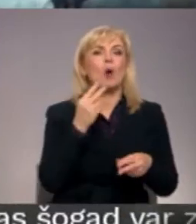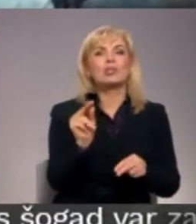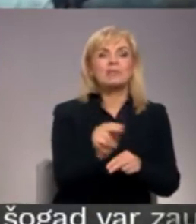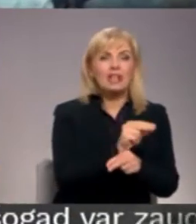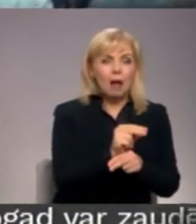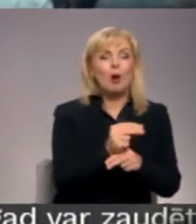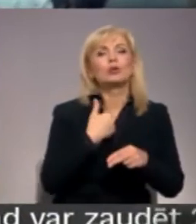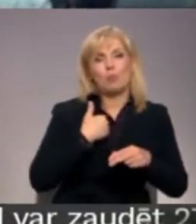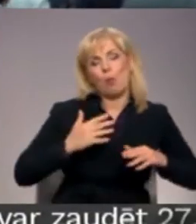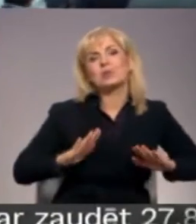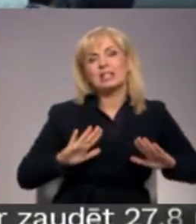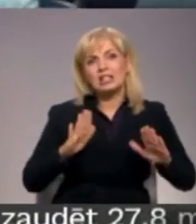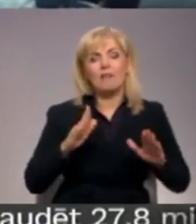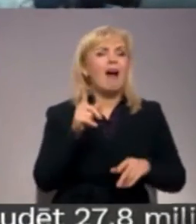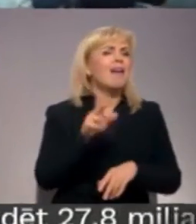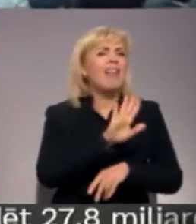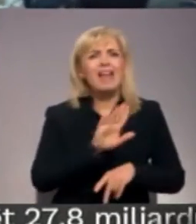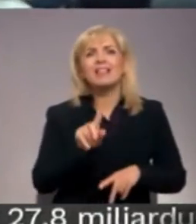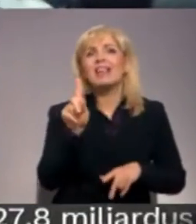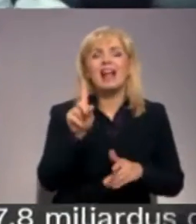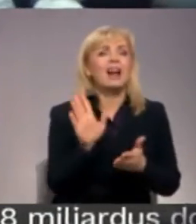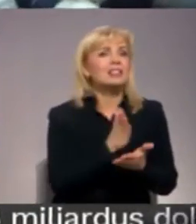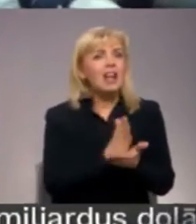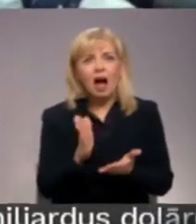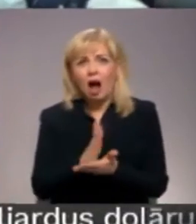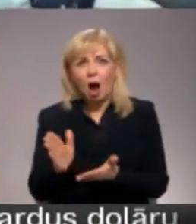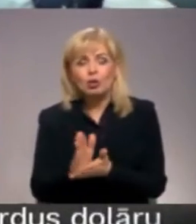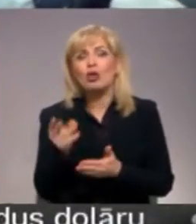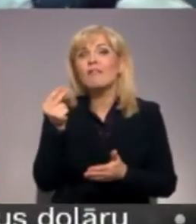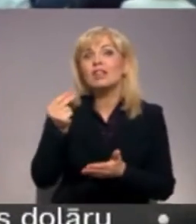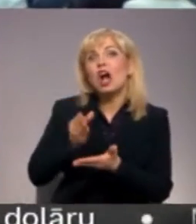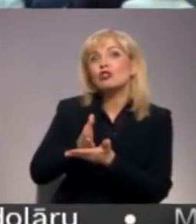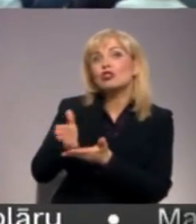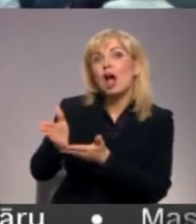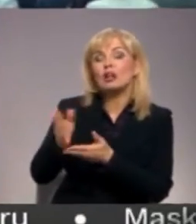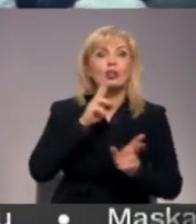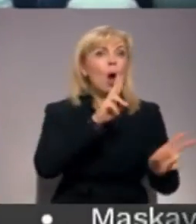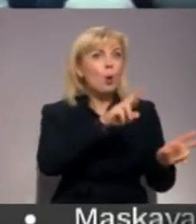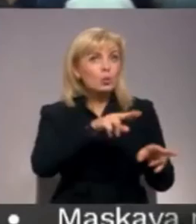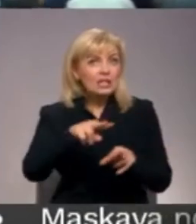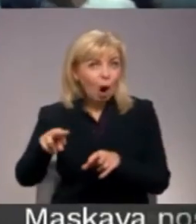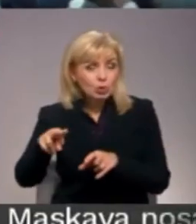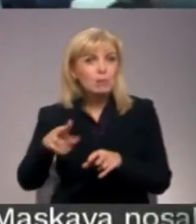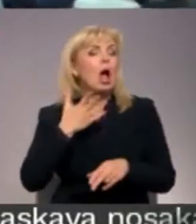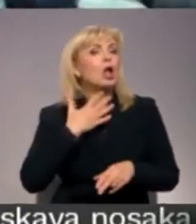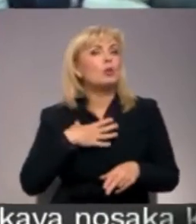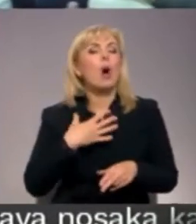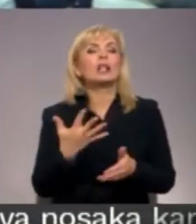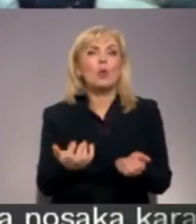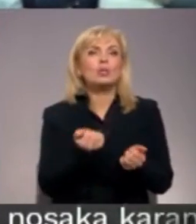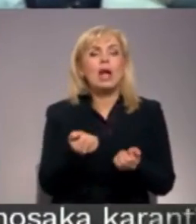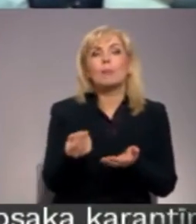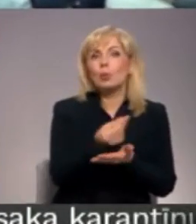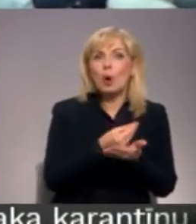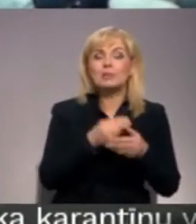Ir skaidrs, ka mēs esam ne tikai sakārtojuši savu finanšu sektoru uzraudzību, bet mēs esam arī guvuši, protams, ļoti nozīmīgu